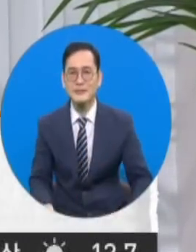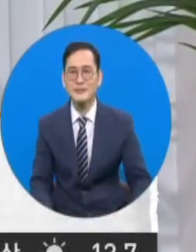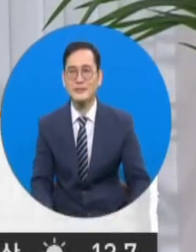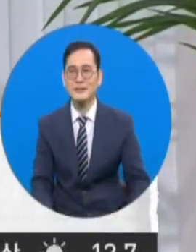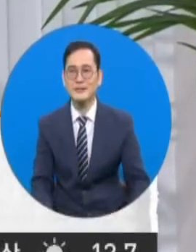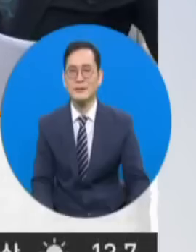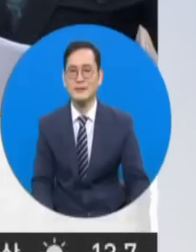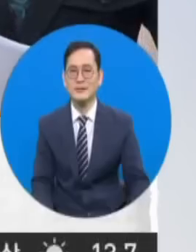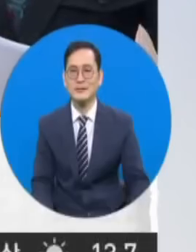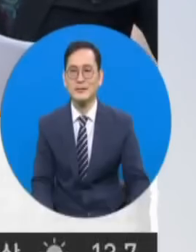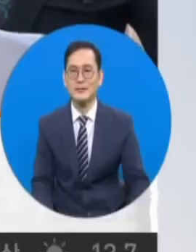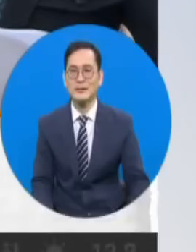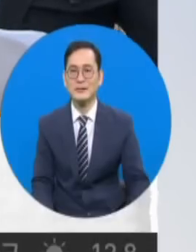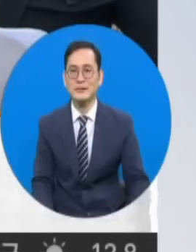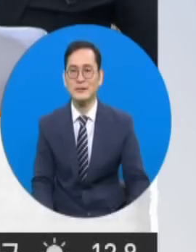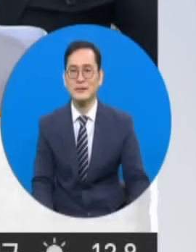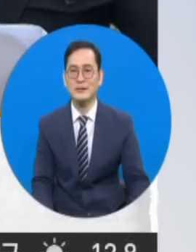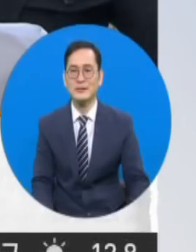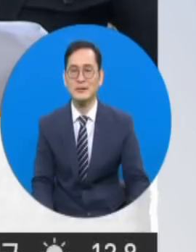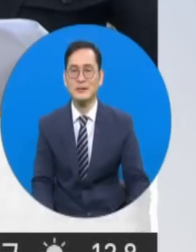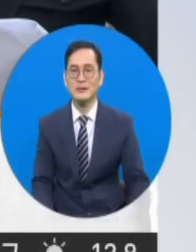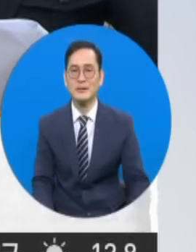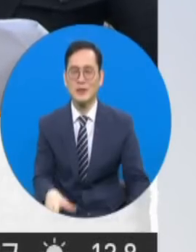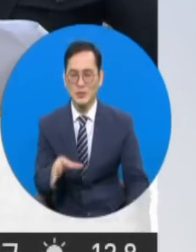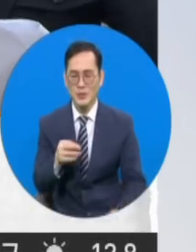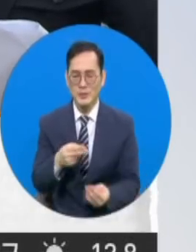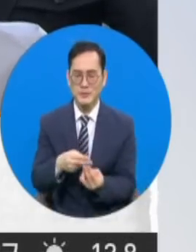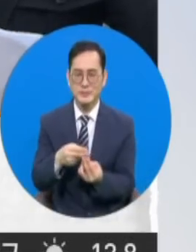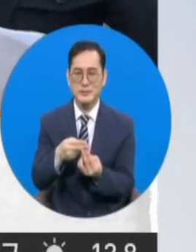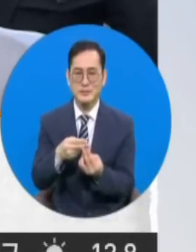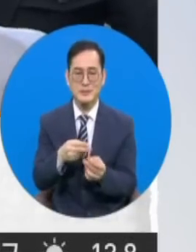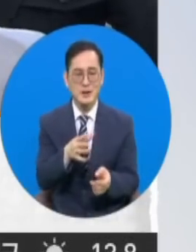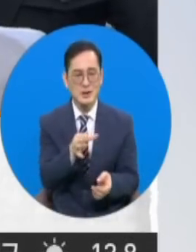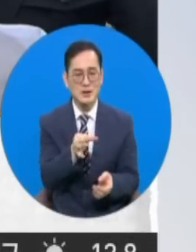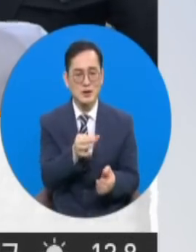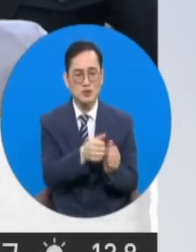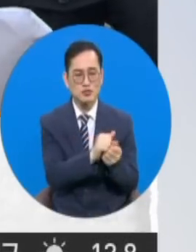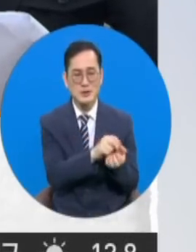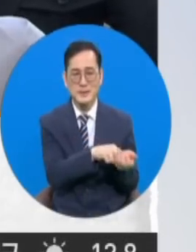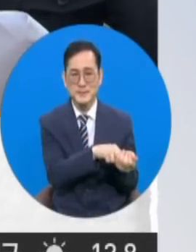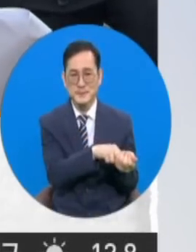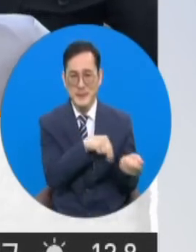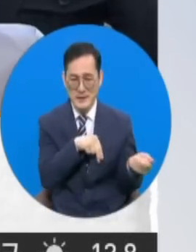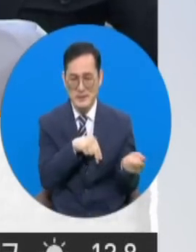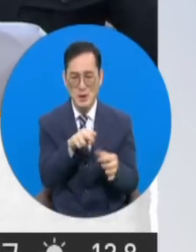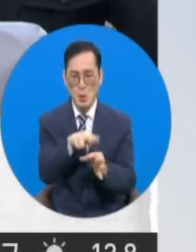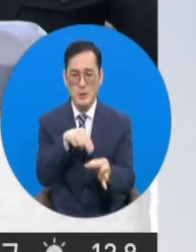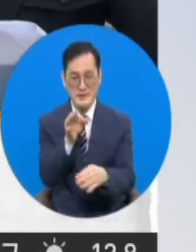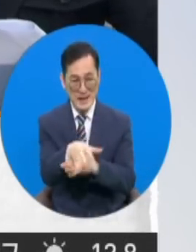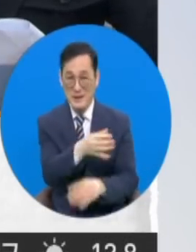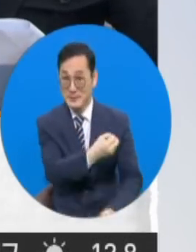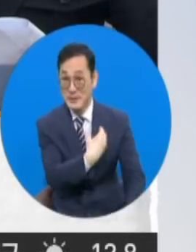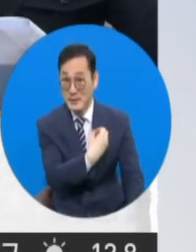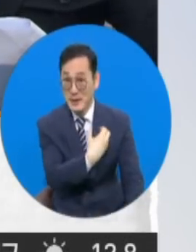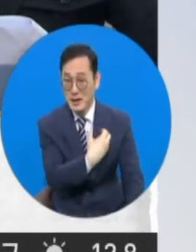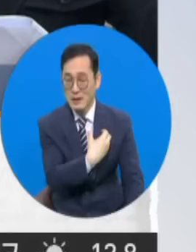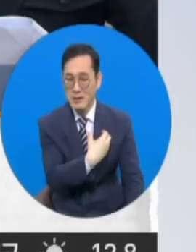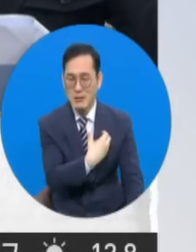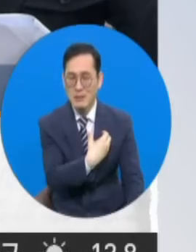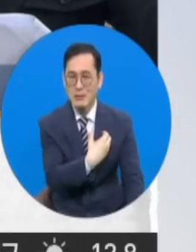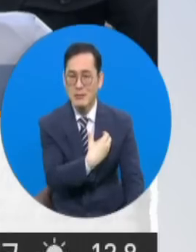그런데 일단 예금을 팔아서 코인을 샀다고 그랬죠 주식을 팔아서 주식을 팔아서 그런데이